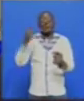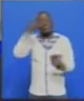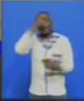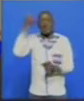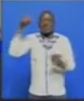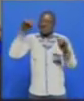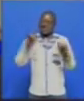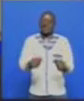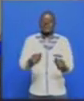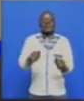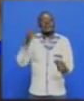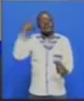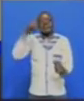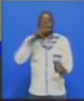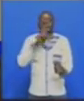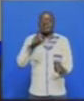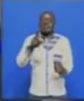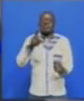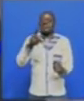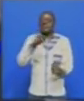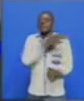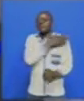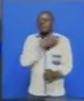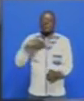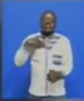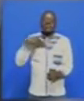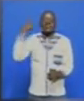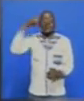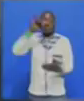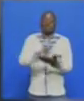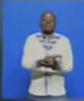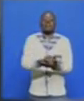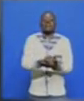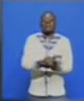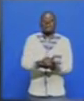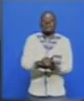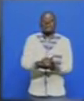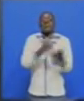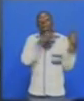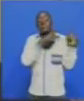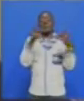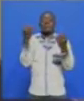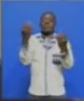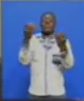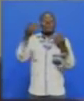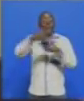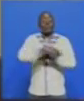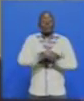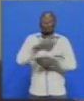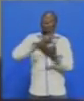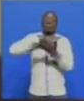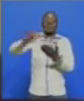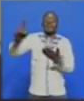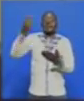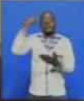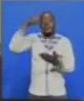vraiment concentrés sur la cible et pendant plusieurs jours, plusieurs semaines. Et pour pouvoir mériter donc